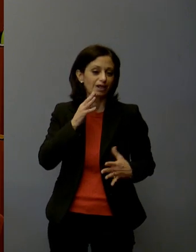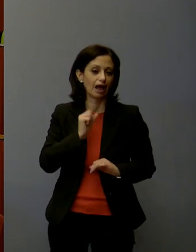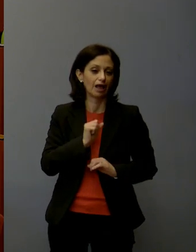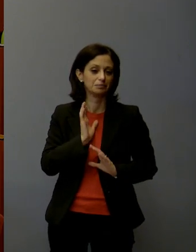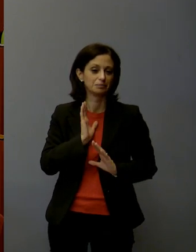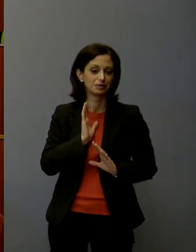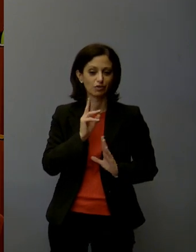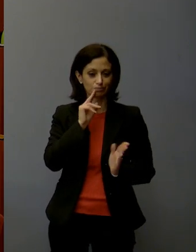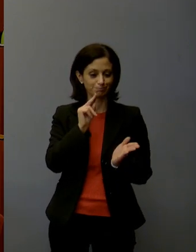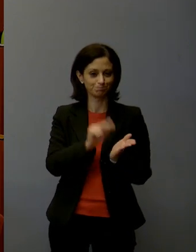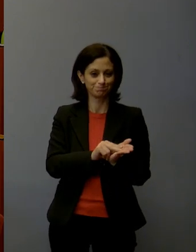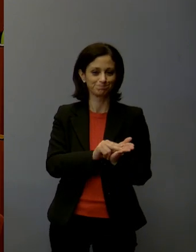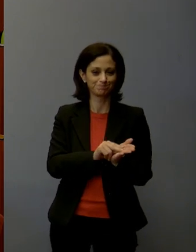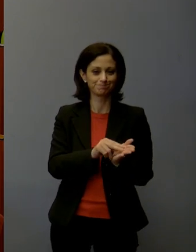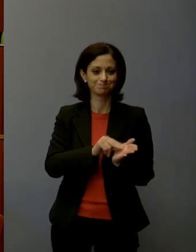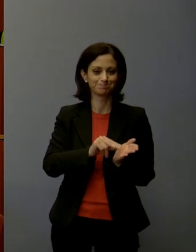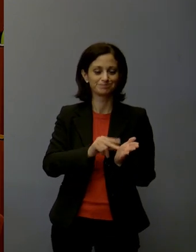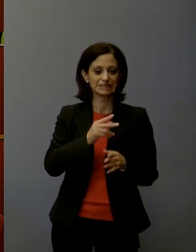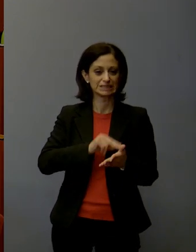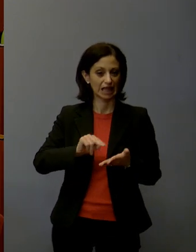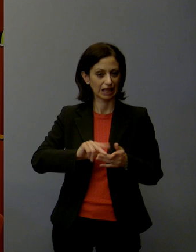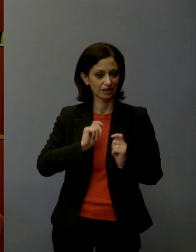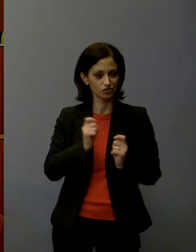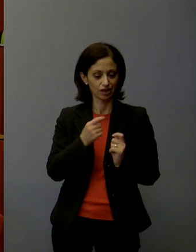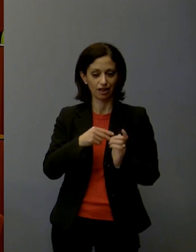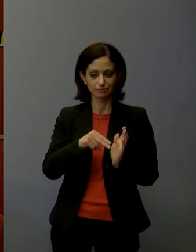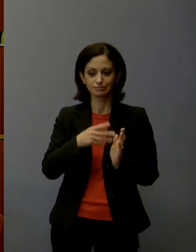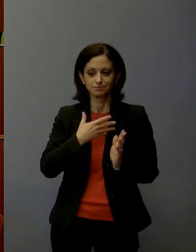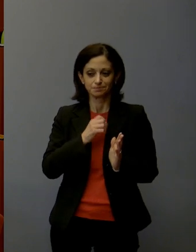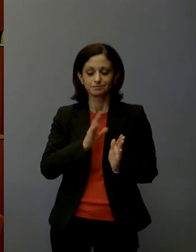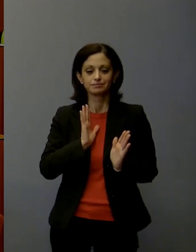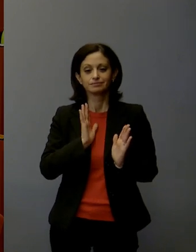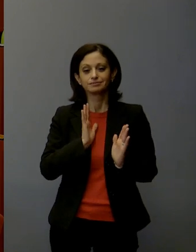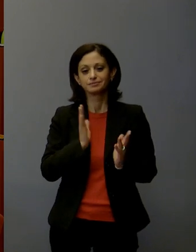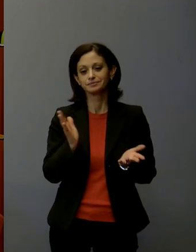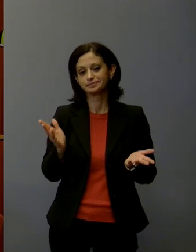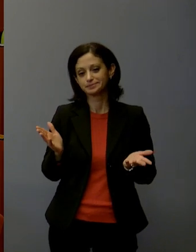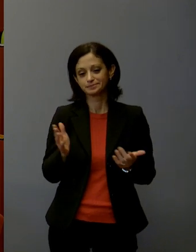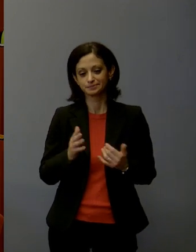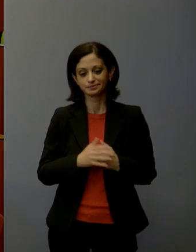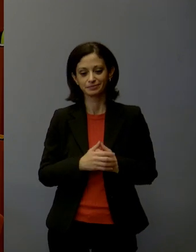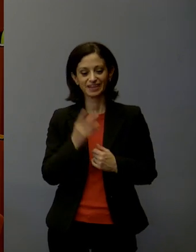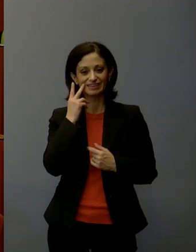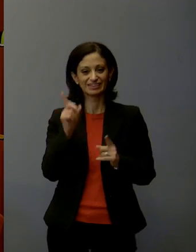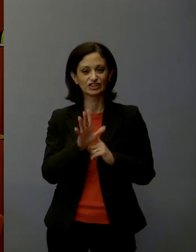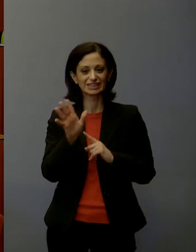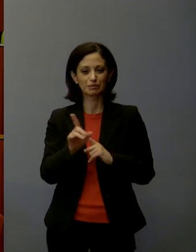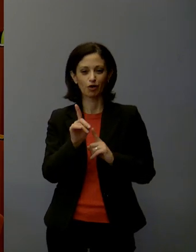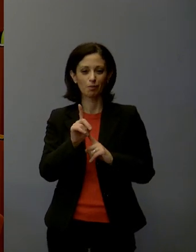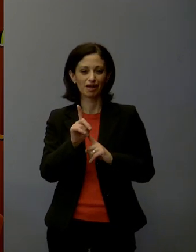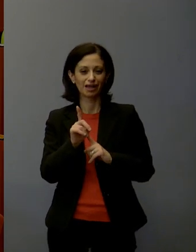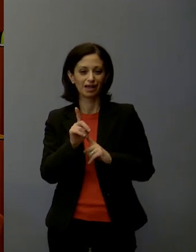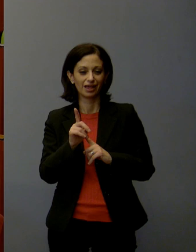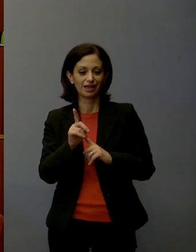la notazione che ha fatto la segreteria generale però diciamo vedo la sconfitta dal punto di